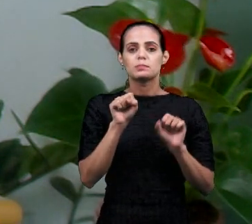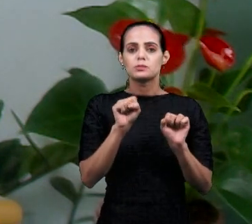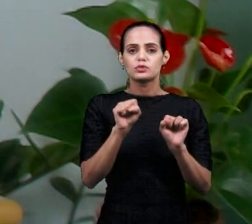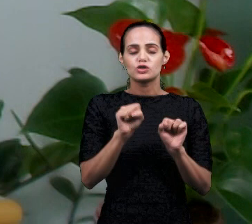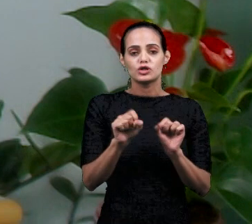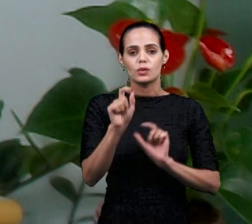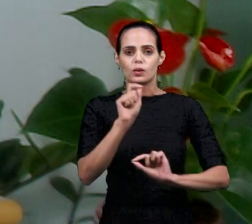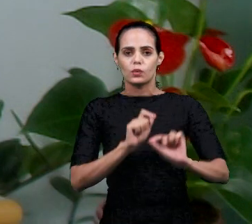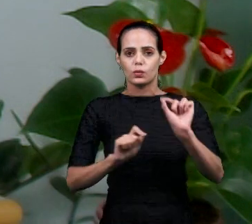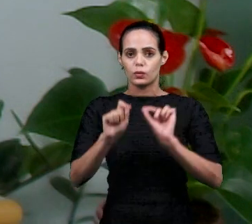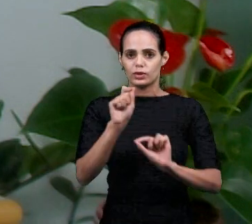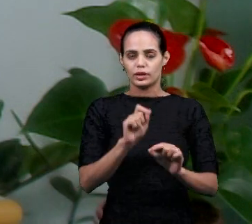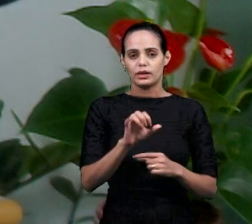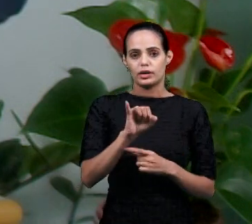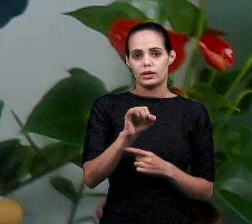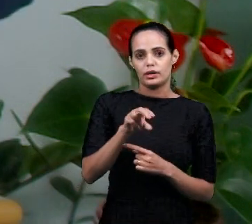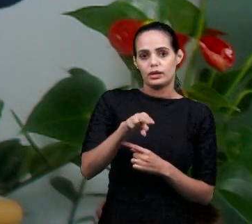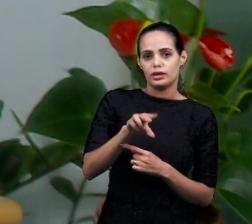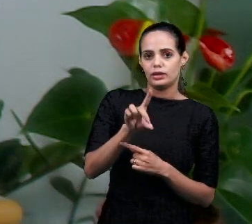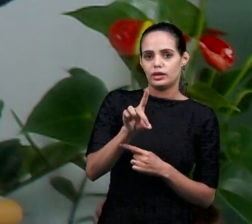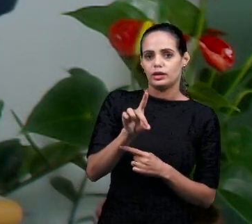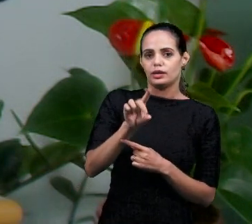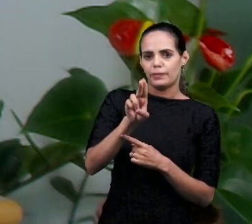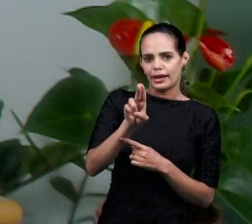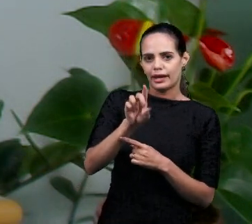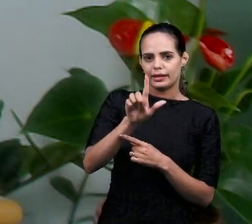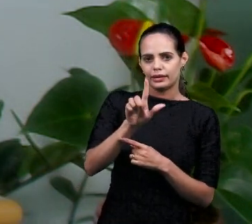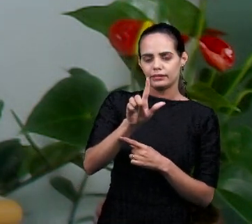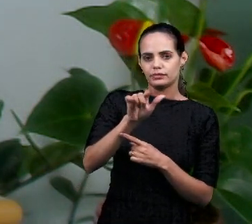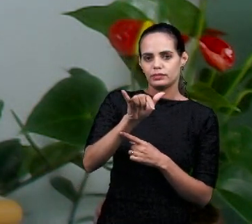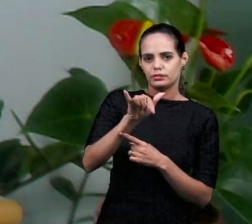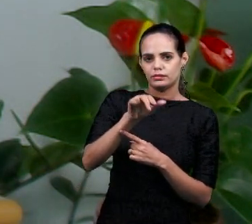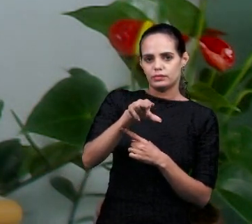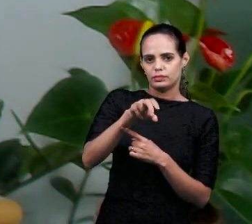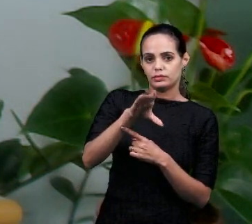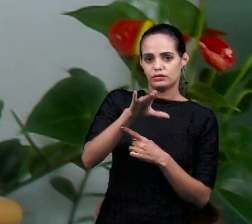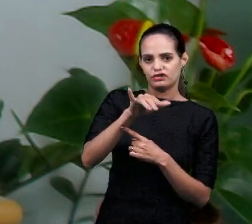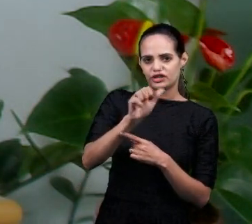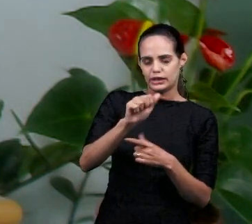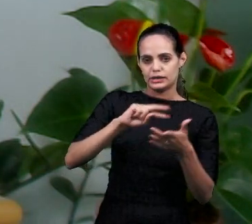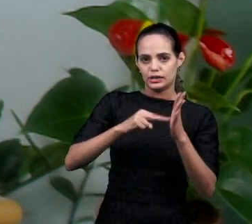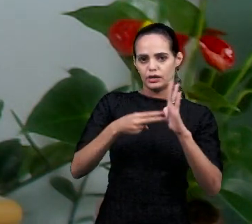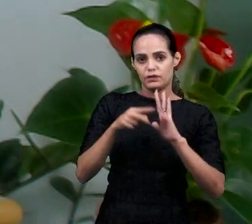l'indulgence, c'est-à-dire le payer pour ses péchés.